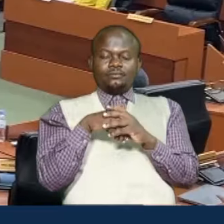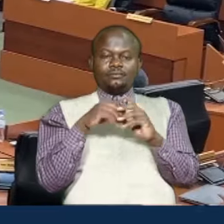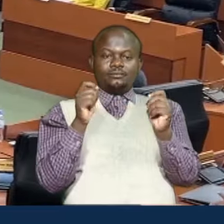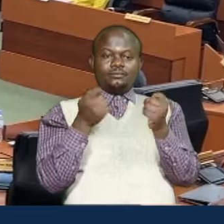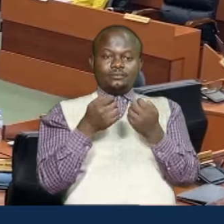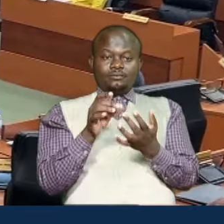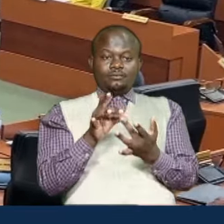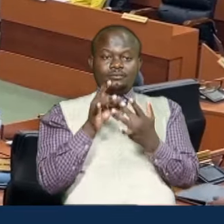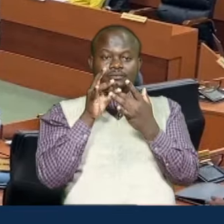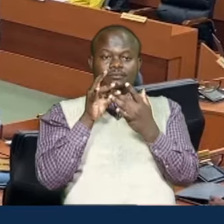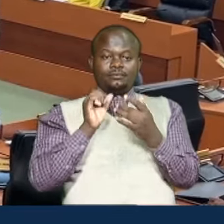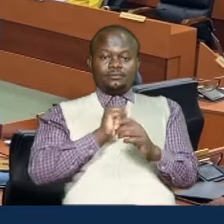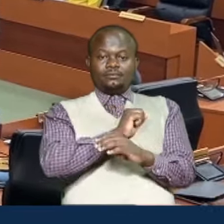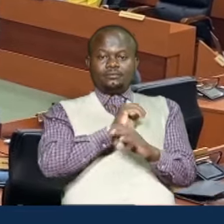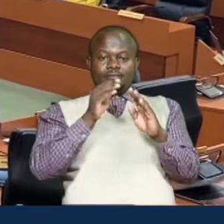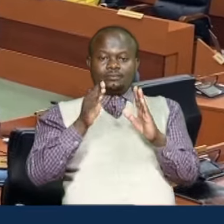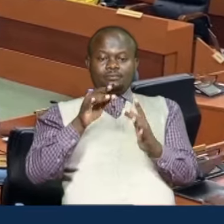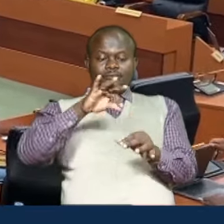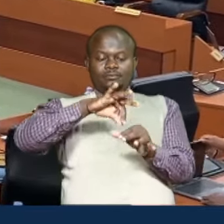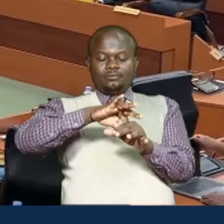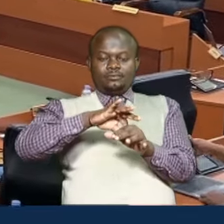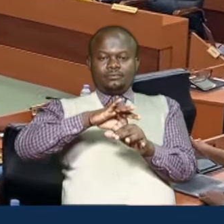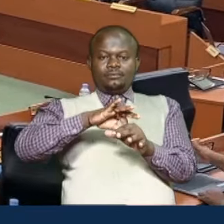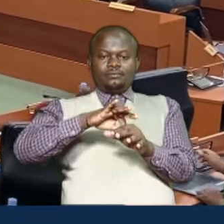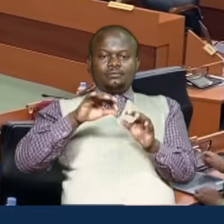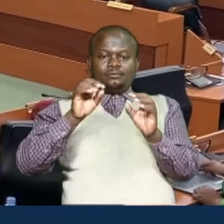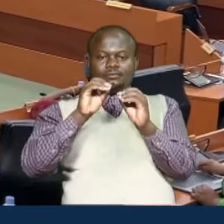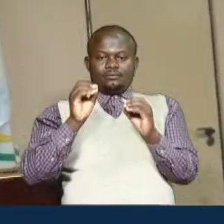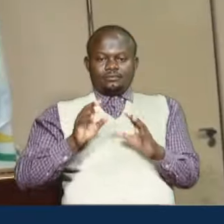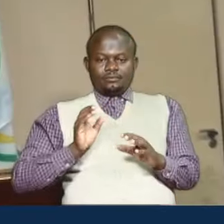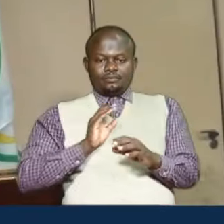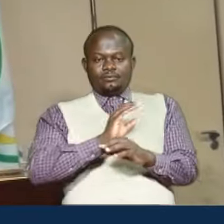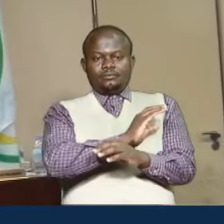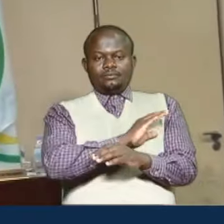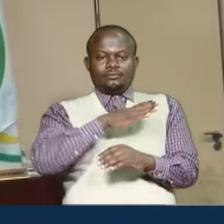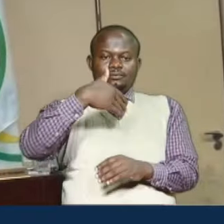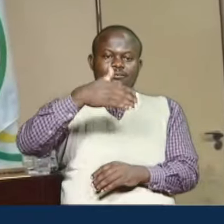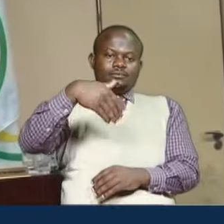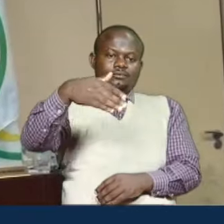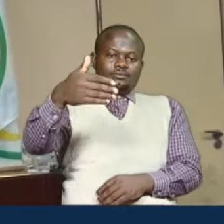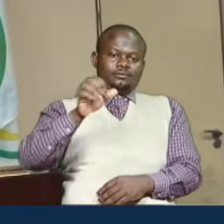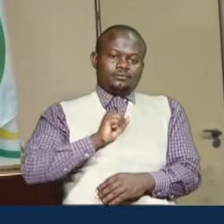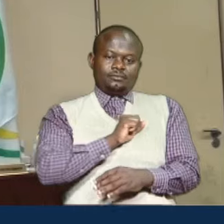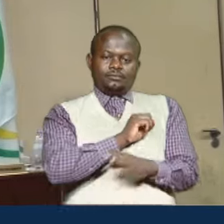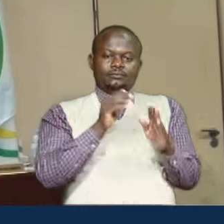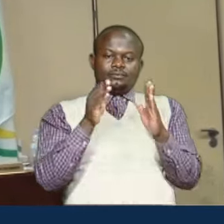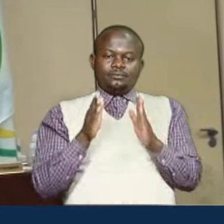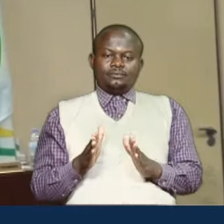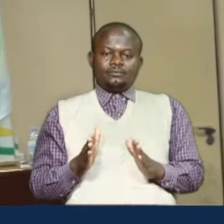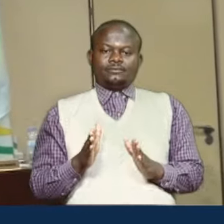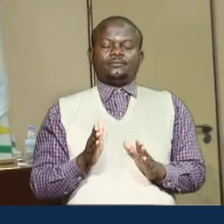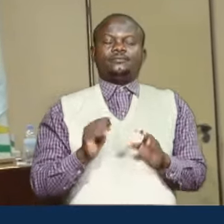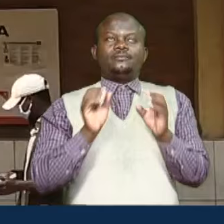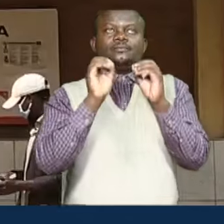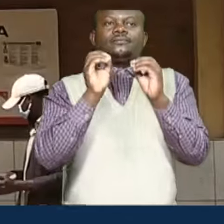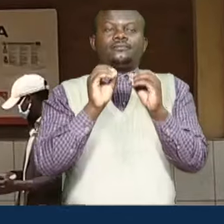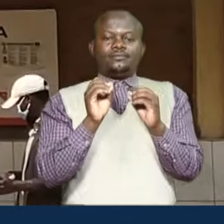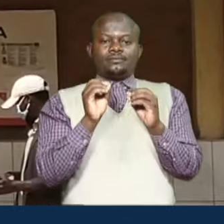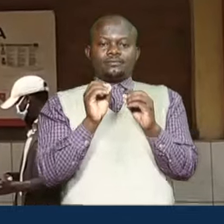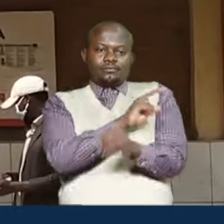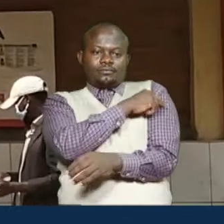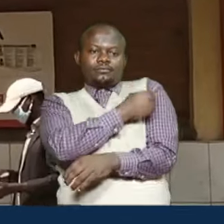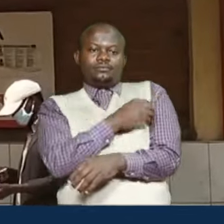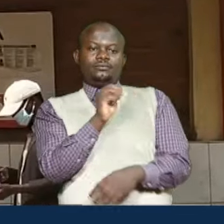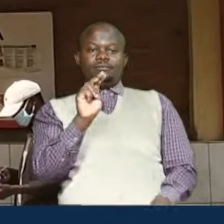kidasanzwe abasenateri batoye abagize biro za komisiyo zihoraho za sena ibitaro bya muhororo by'akarere ka